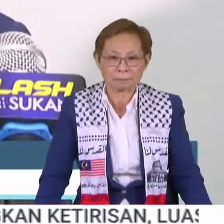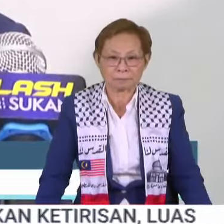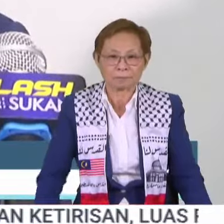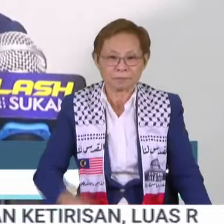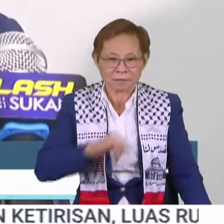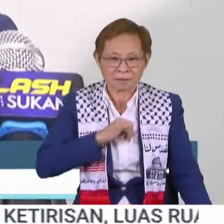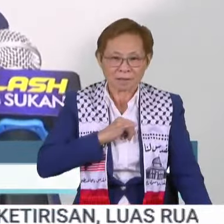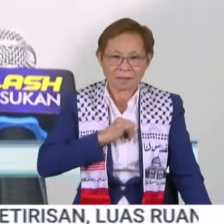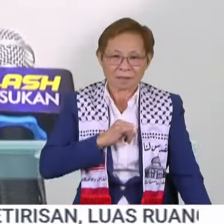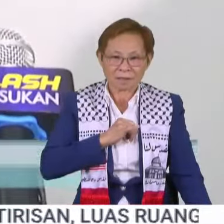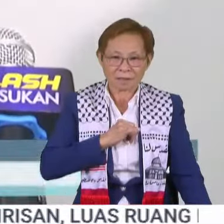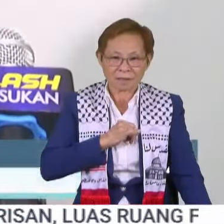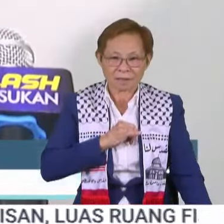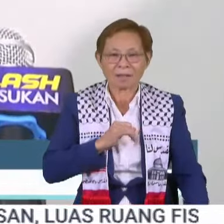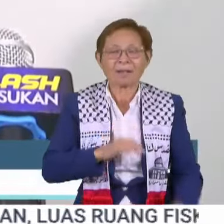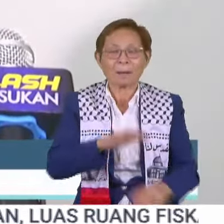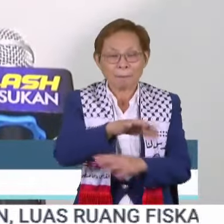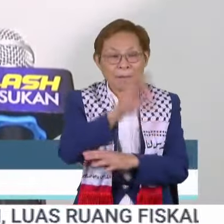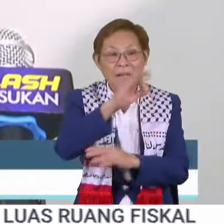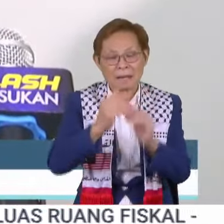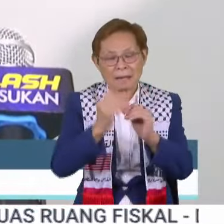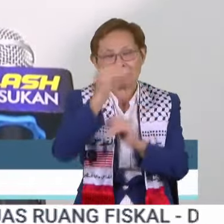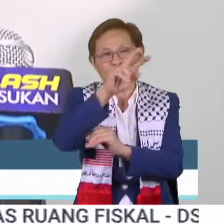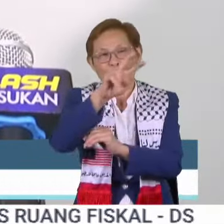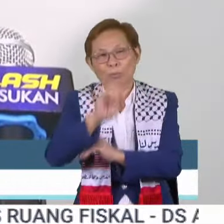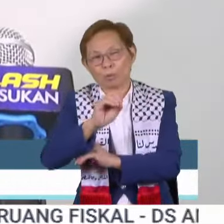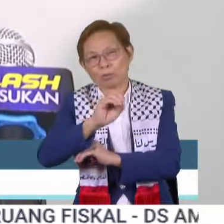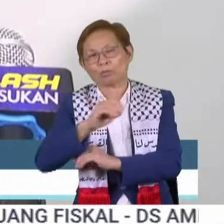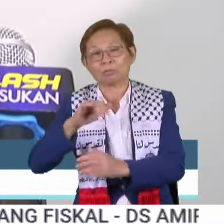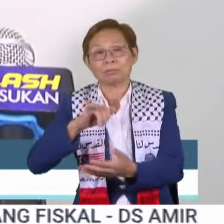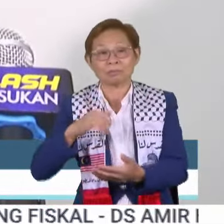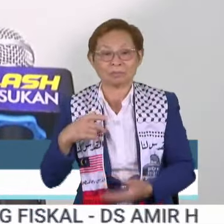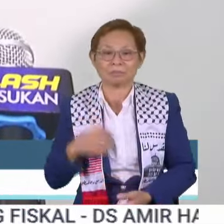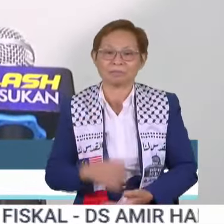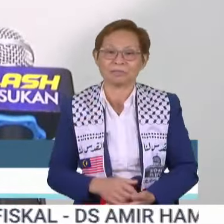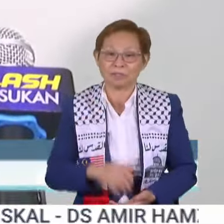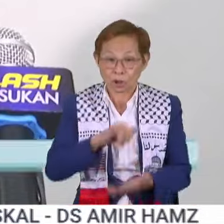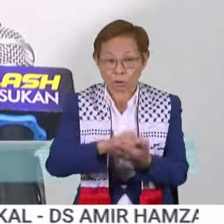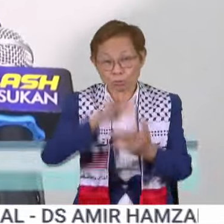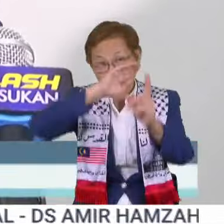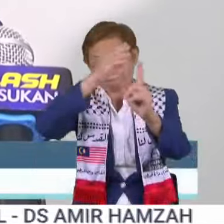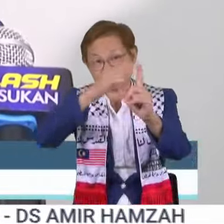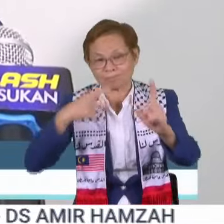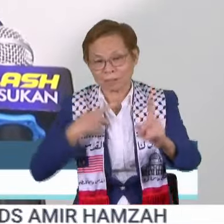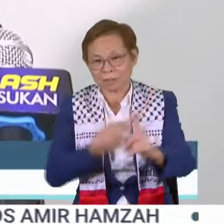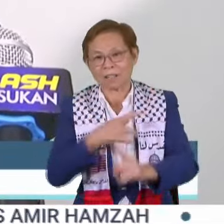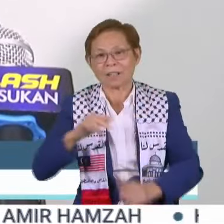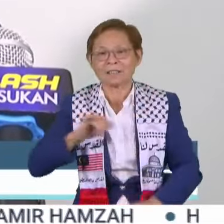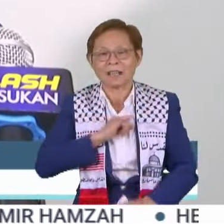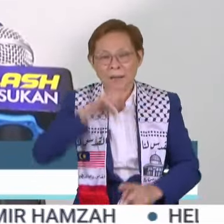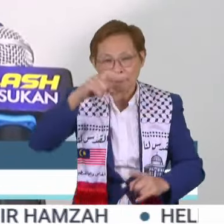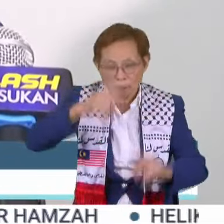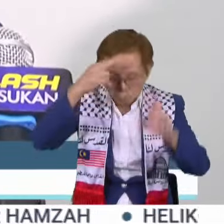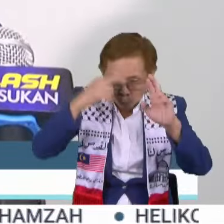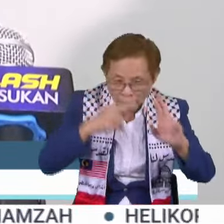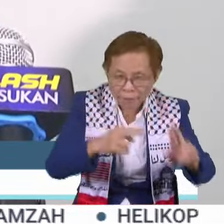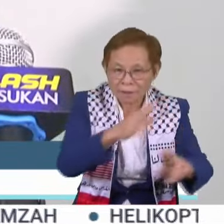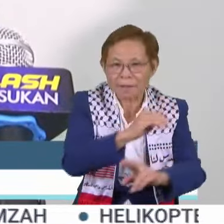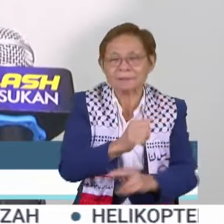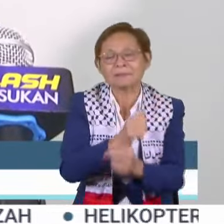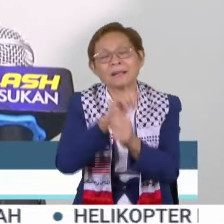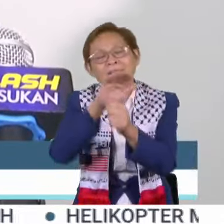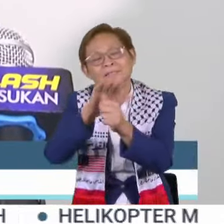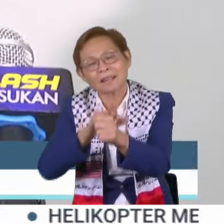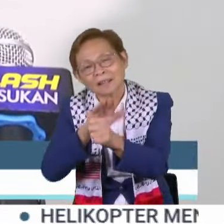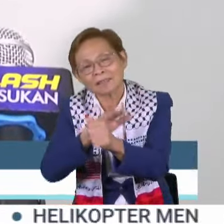Kalau saya, kalau boleh, lebih daripada 20 lah. Kalau boleh, that is our sasaran. That because I think saya perlu hormati dan saya sayangi